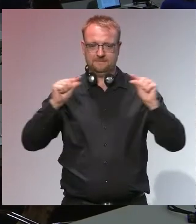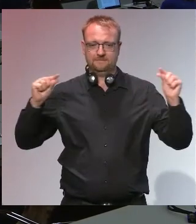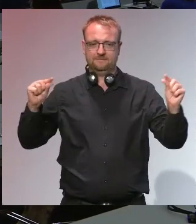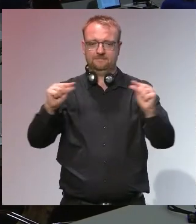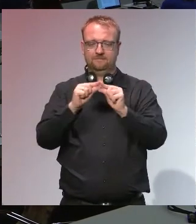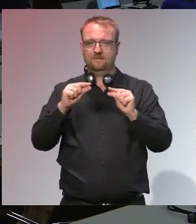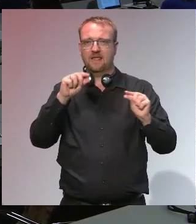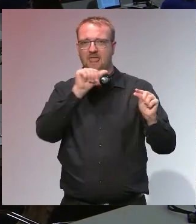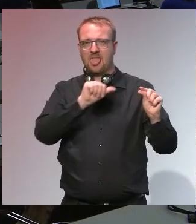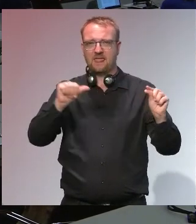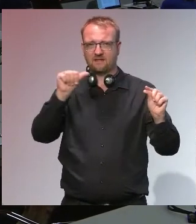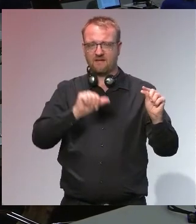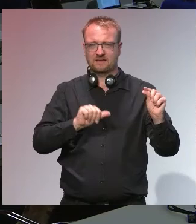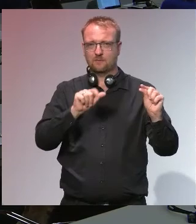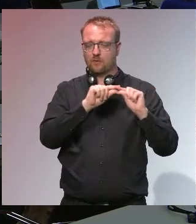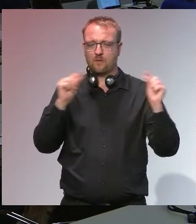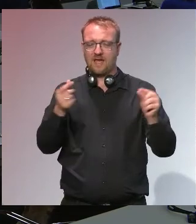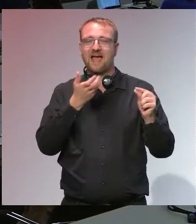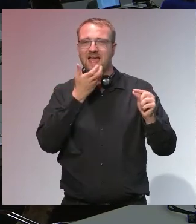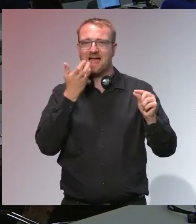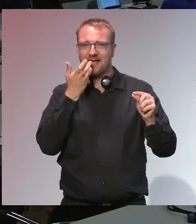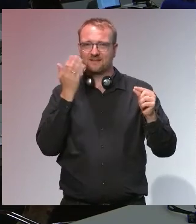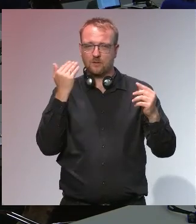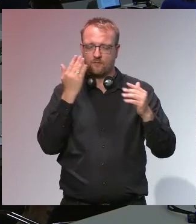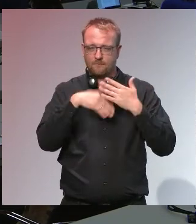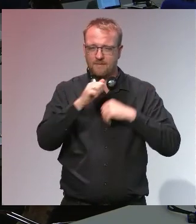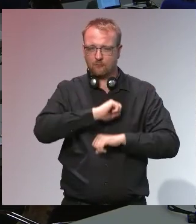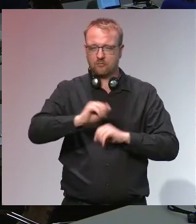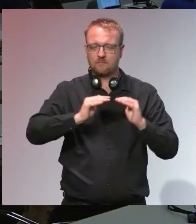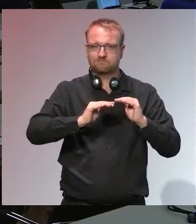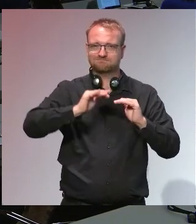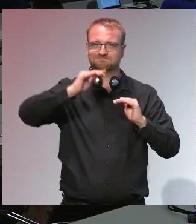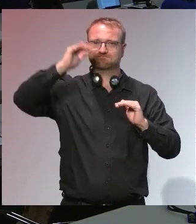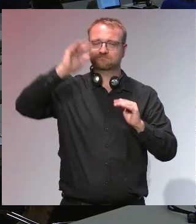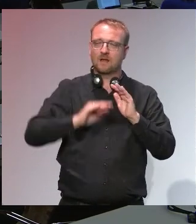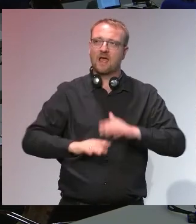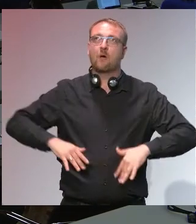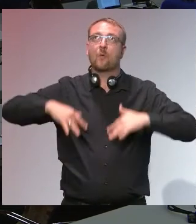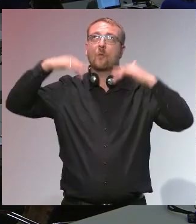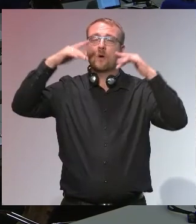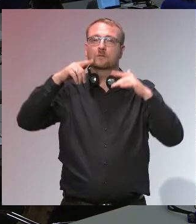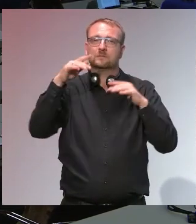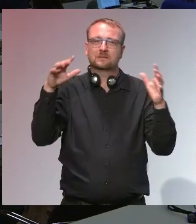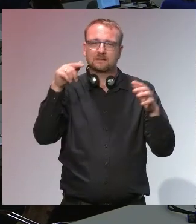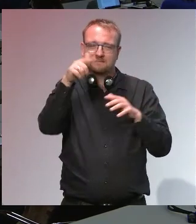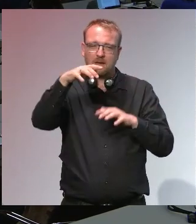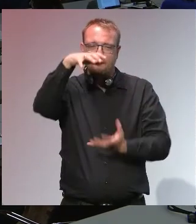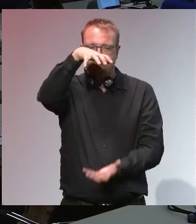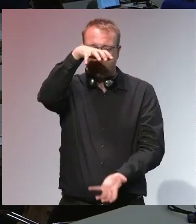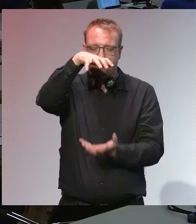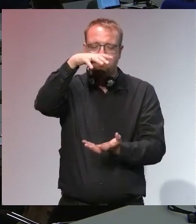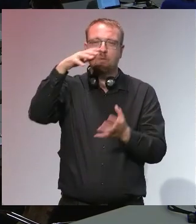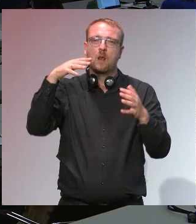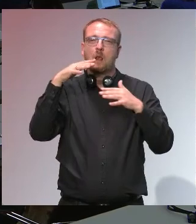viel schneller auf. Und die dichtere Luft über den Polen verursacht Folgendes, nämlich dass diese wärmere Luft